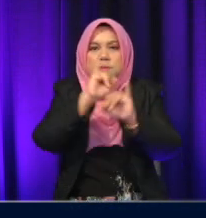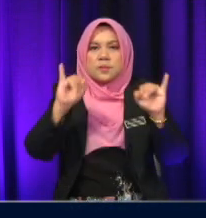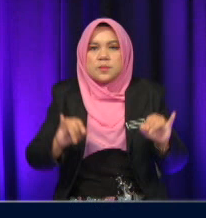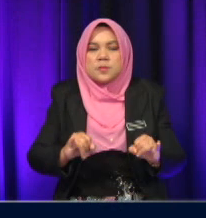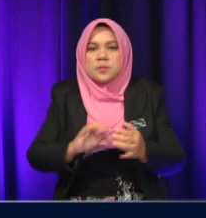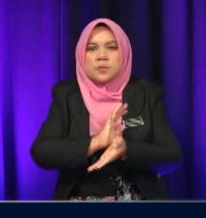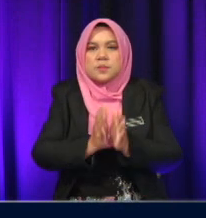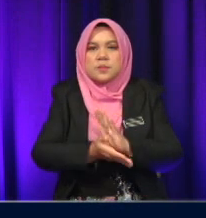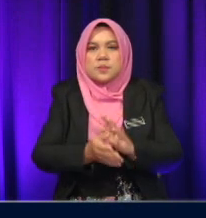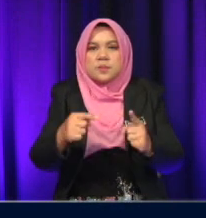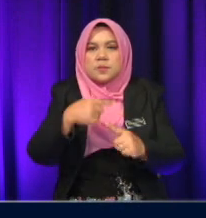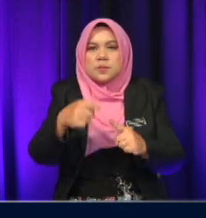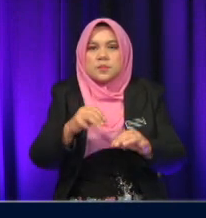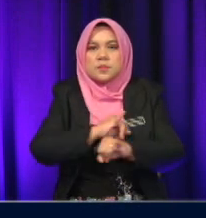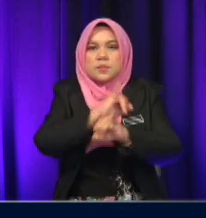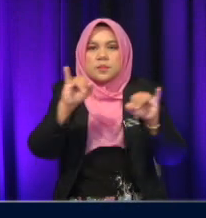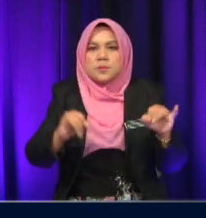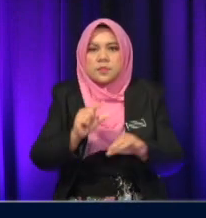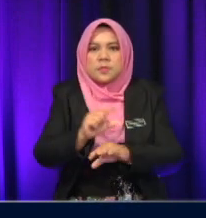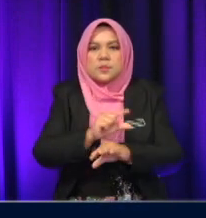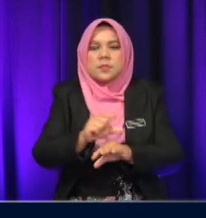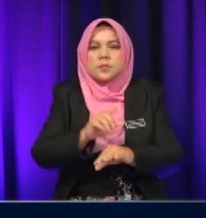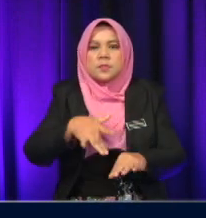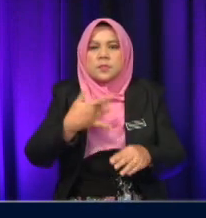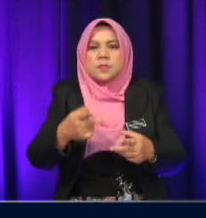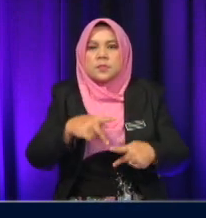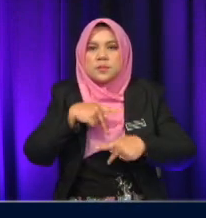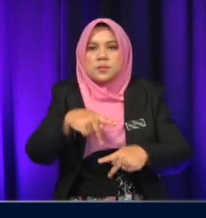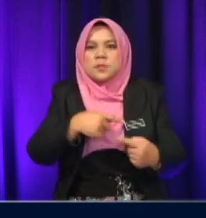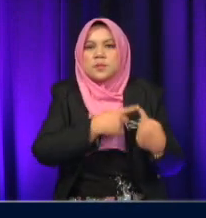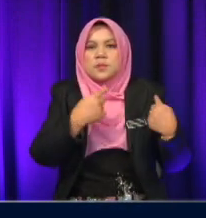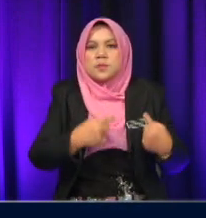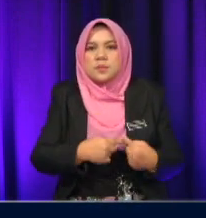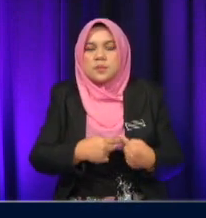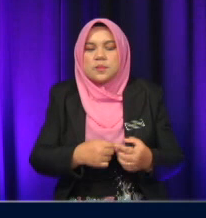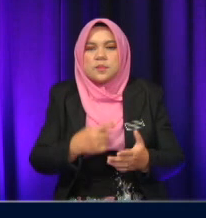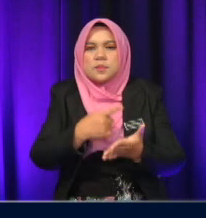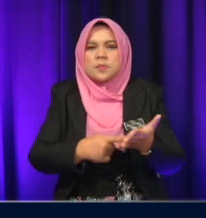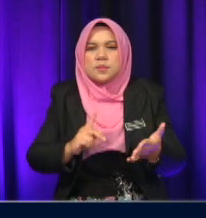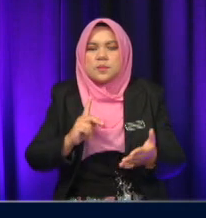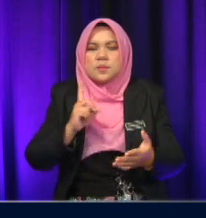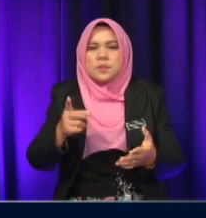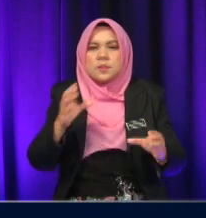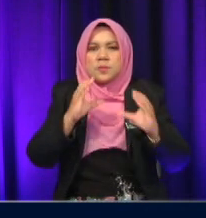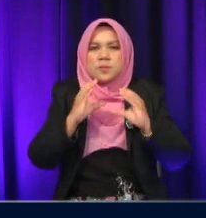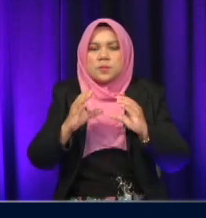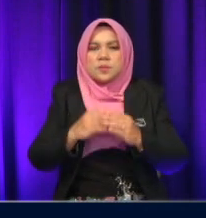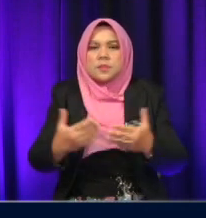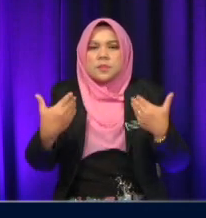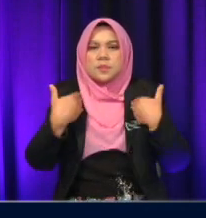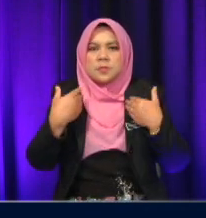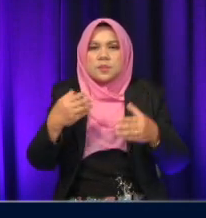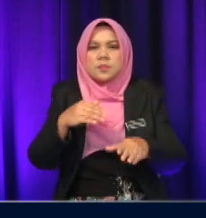Jadi bila jelas tu pengguna akan rasa puas hatilah. Maksudnya apa dicakap dalam iklan tu ada